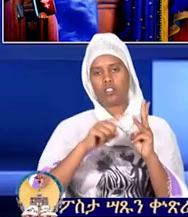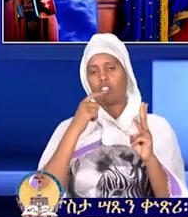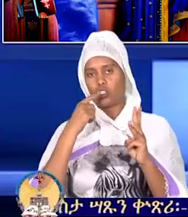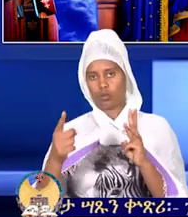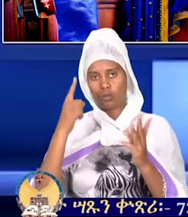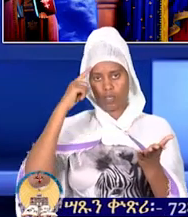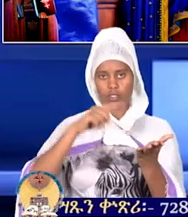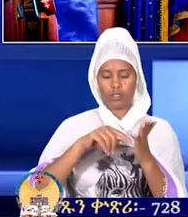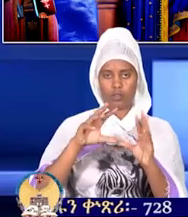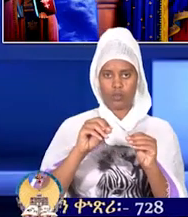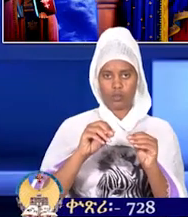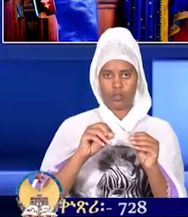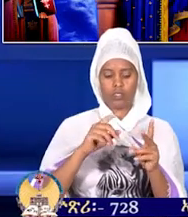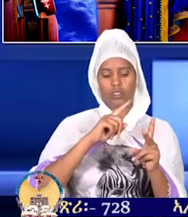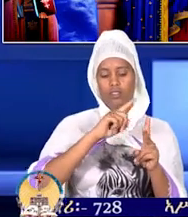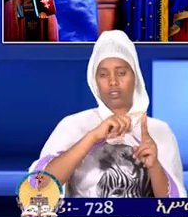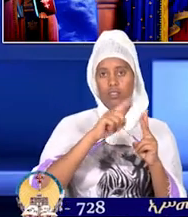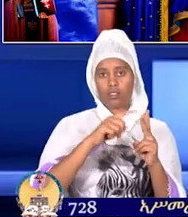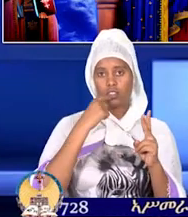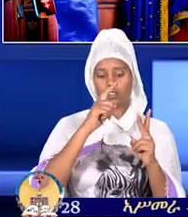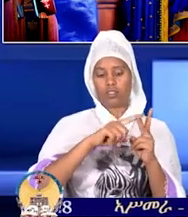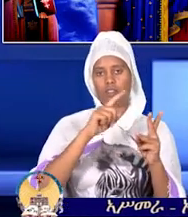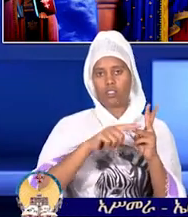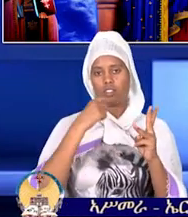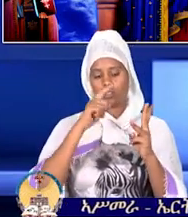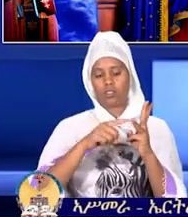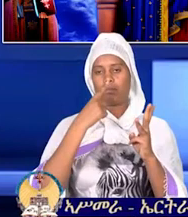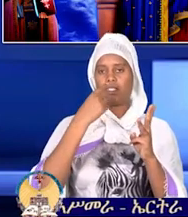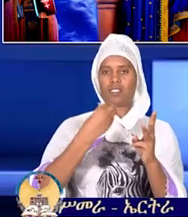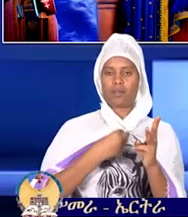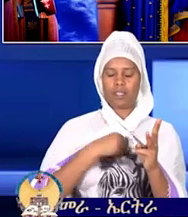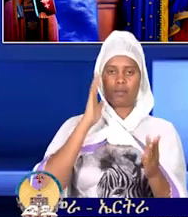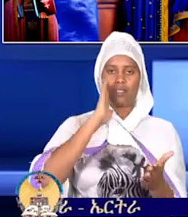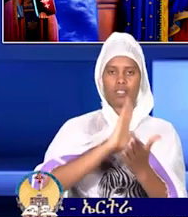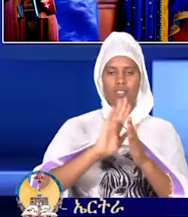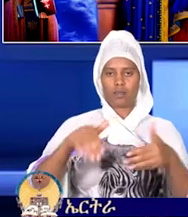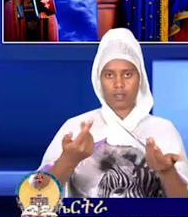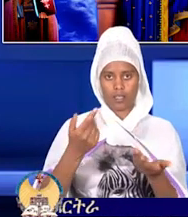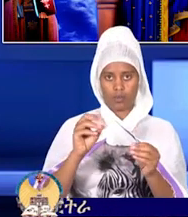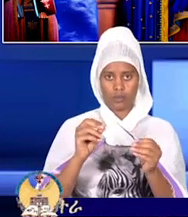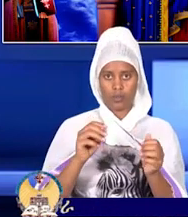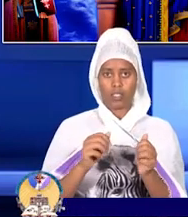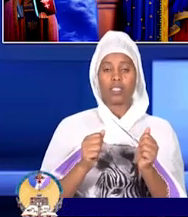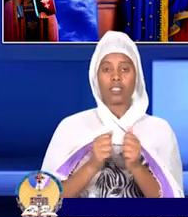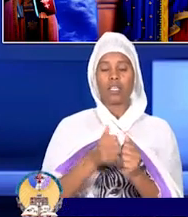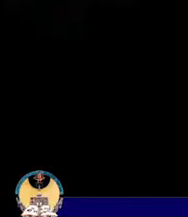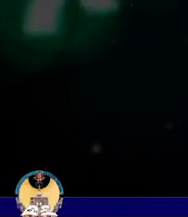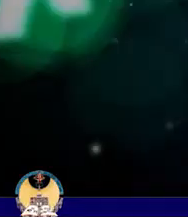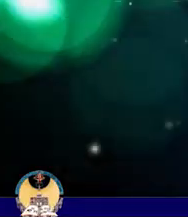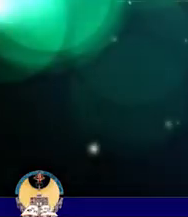ቅድሚ ኣማላድነት ብህወተ ስጋ ብኣካለ ስጋ ከለዉ ቅዱሳን የማልድ እዮም ቅድሚ ምባልና